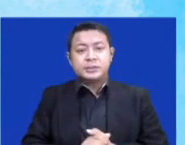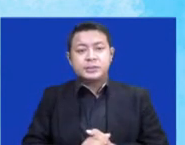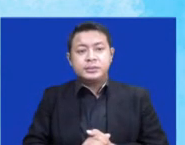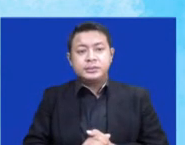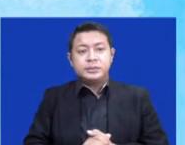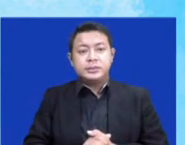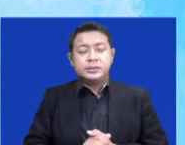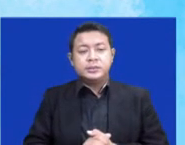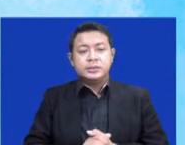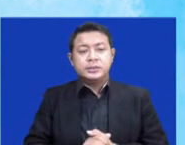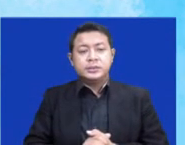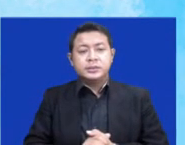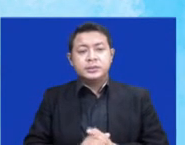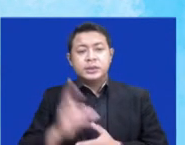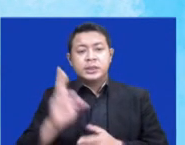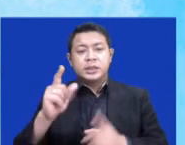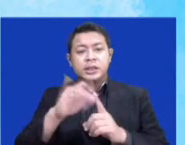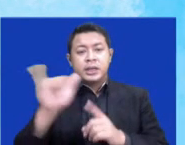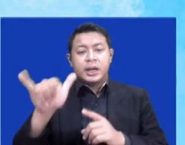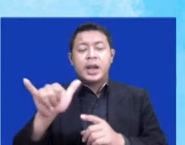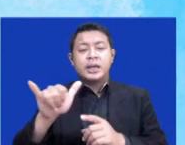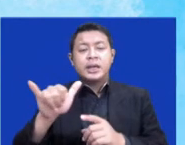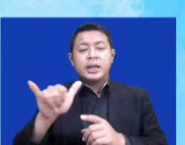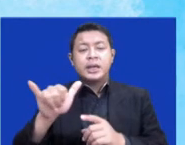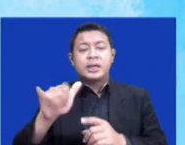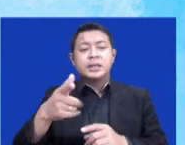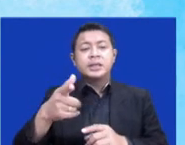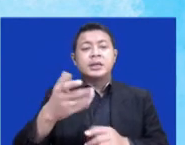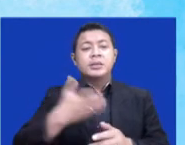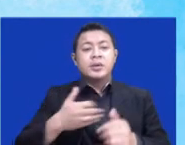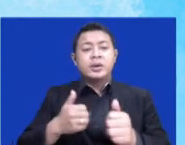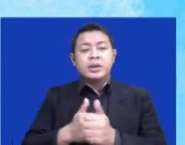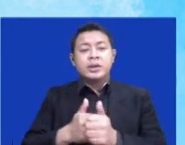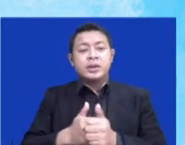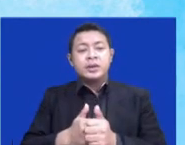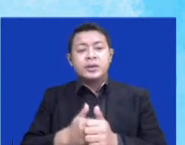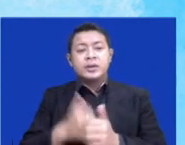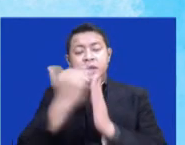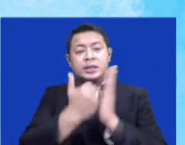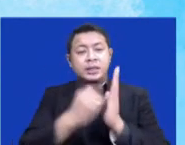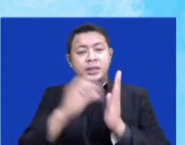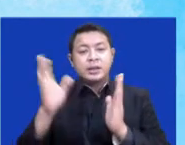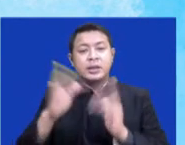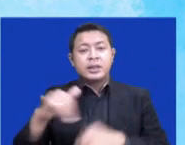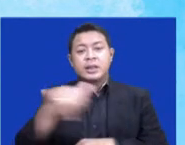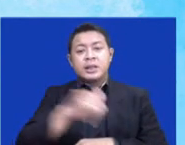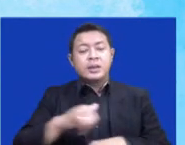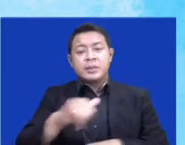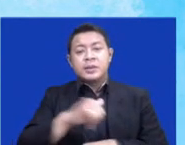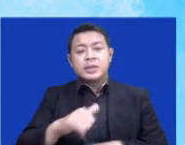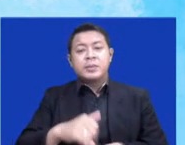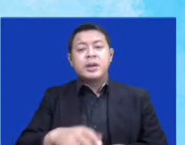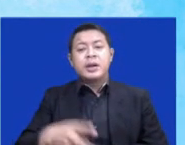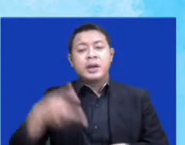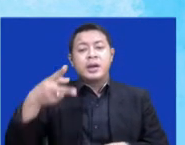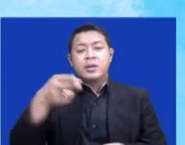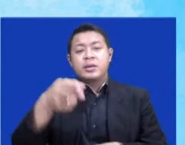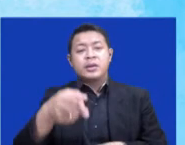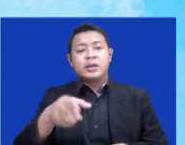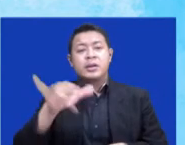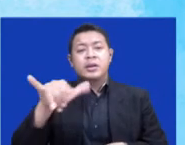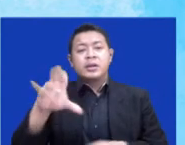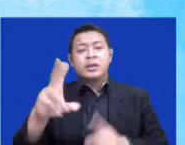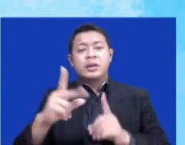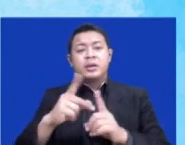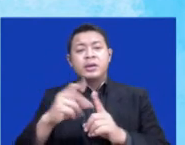sebenarnya sebentar lagi juga akan mengikuti agenda selanjutnya dan kita akan sama-sama meluncurkan Young Health Program